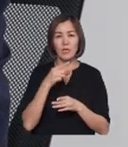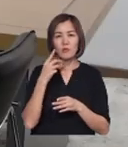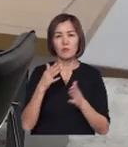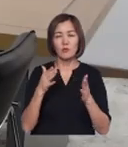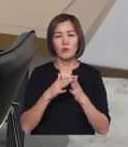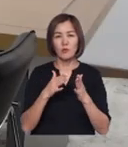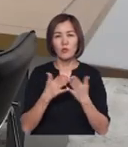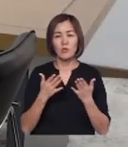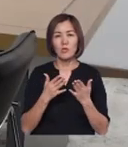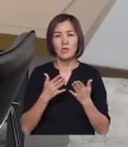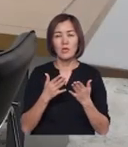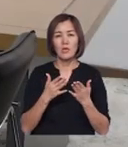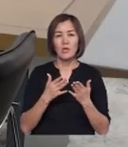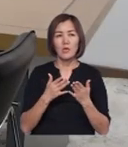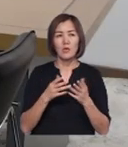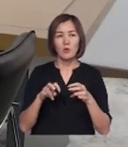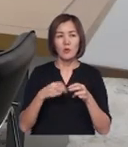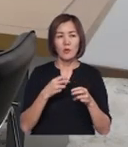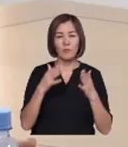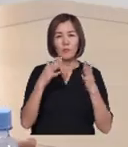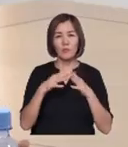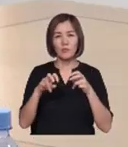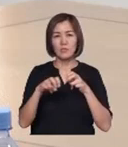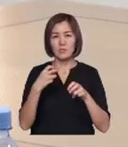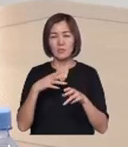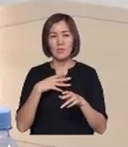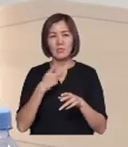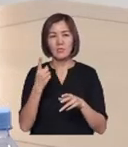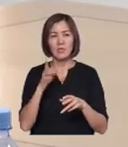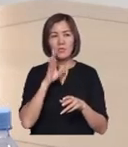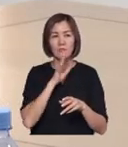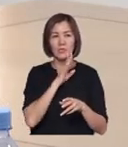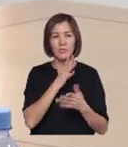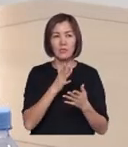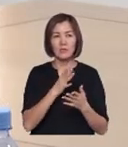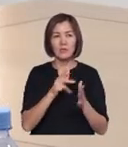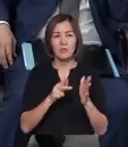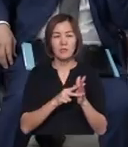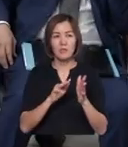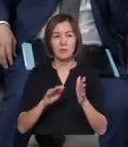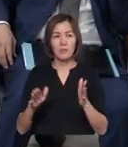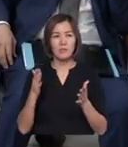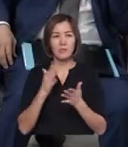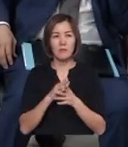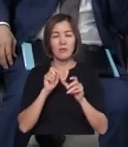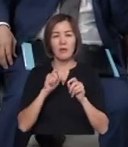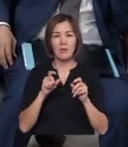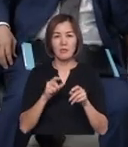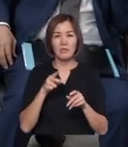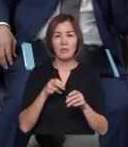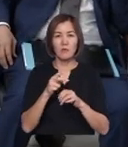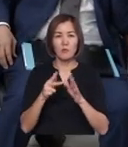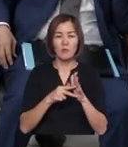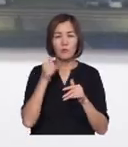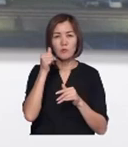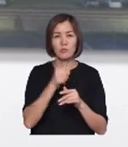үйінің қабырғаларынан сылақтары құлап, шатыры бүлінген, Айнагүл жалғыз бастана 8 бала тәрбиелеп отыр. Алтын алқа иегері